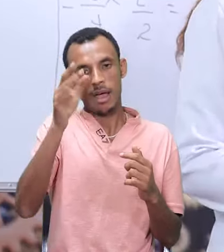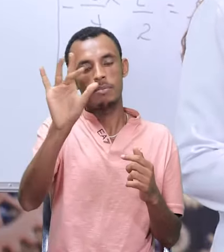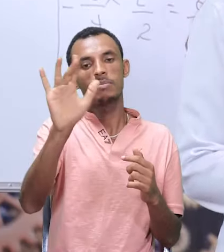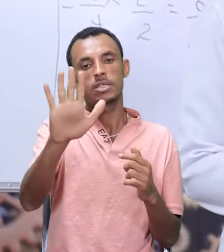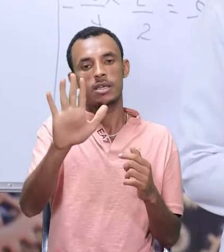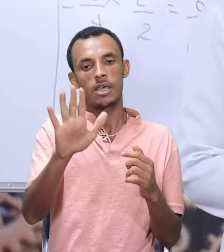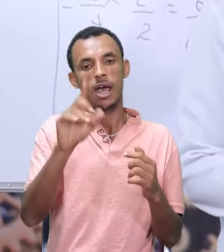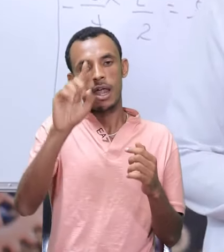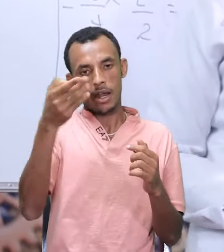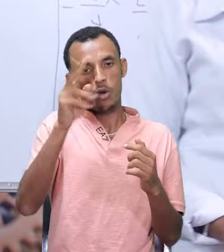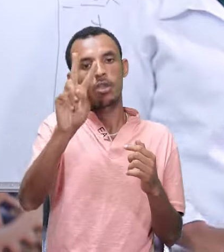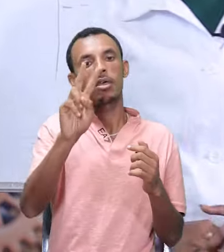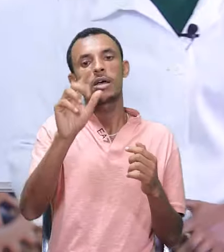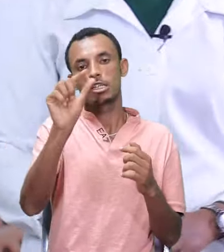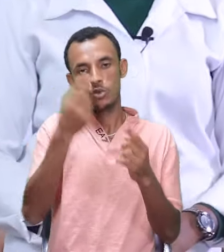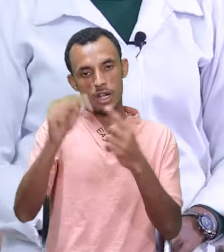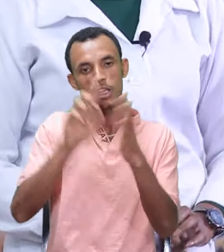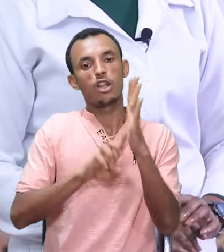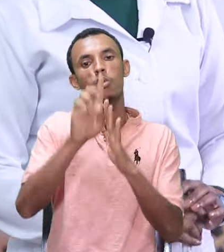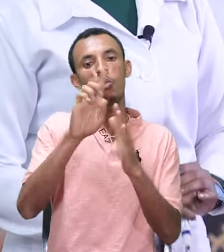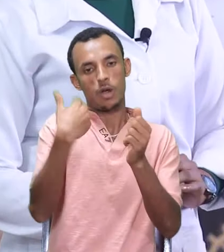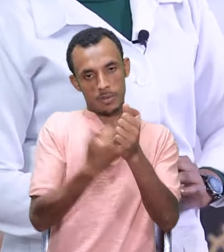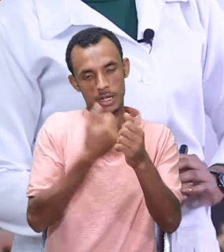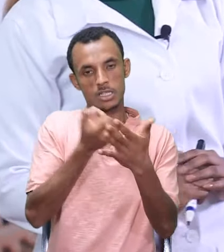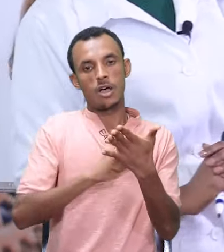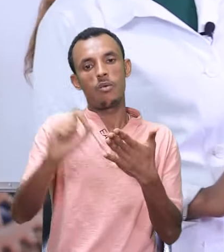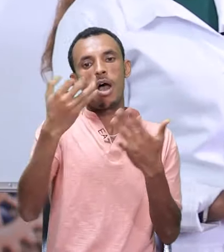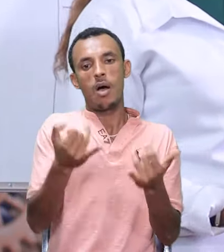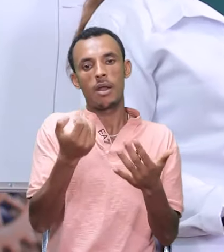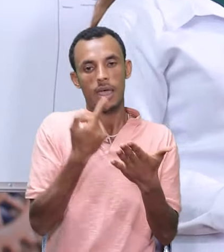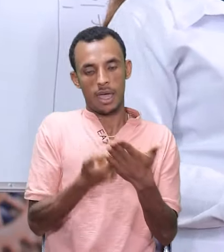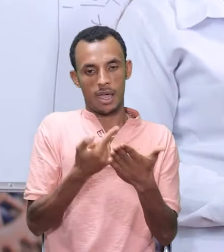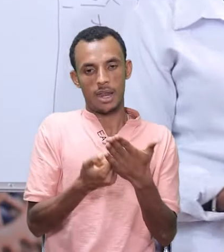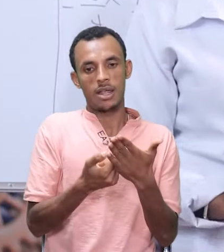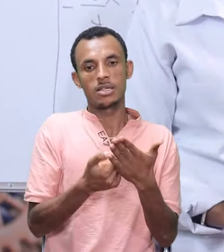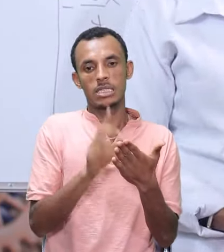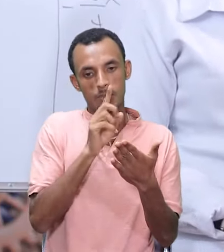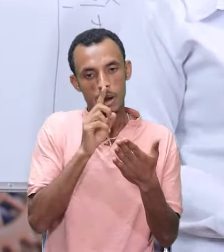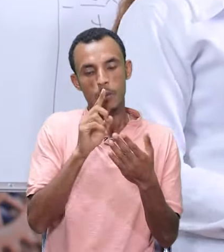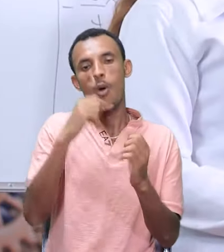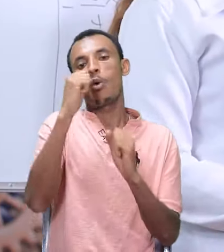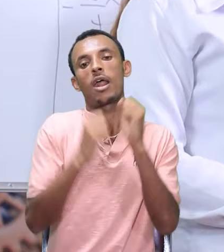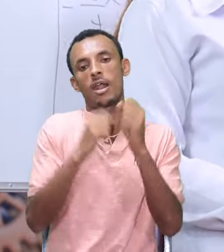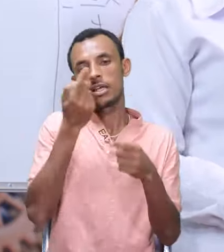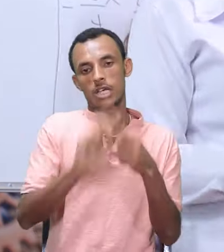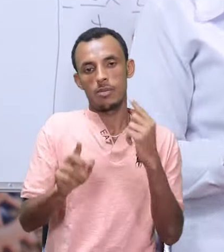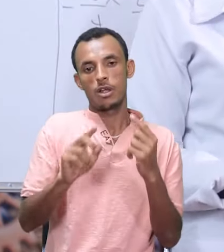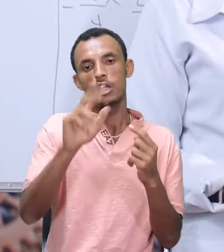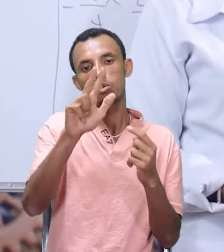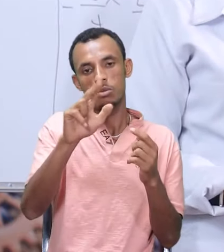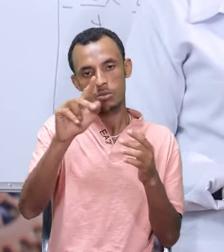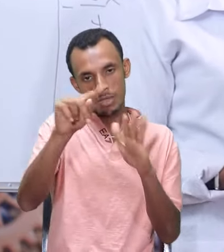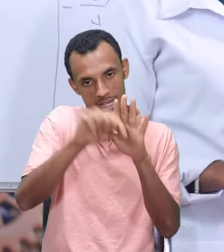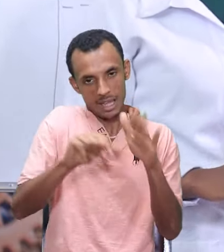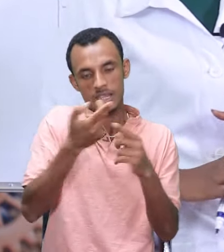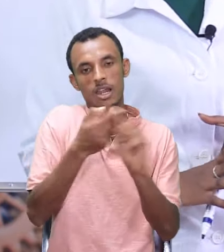2ኛን ከትንሹ ወደ ትልቁ በቀደም ተከተል ጻፉ ይለናል አሁን ይሄንን ዝም ብለን እንዳየ ማወዳደር አንችልም ለምን የሶስቱም ታህት